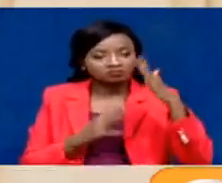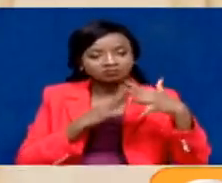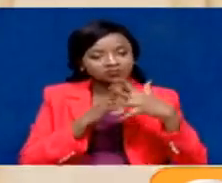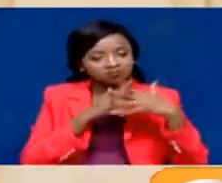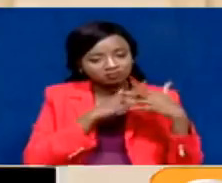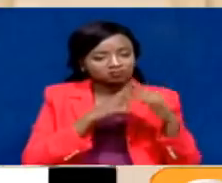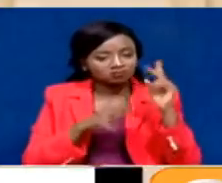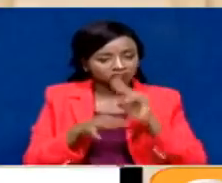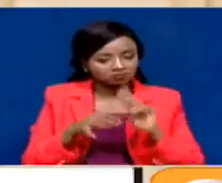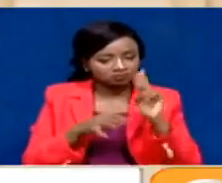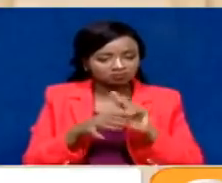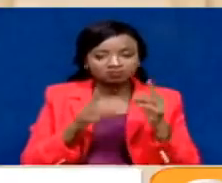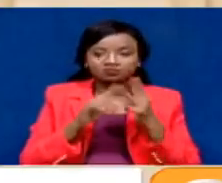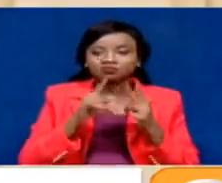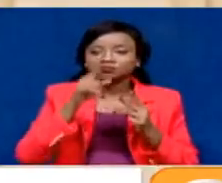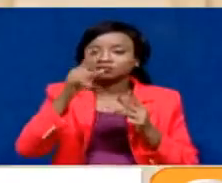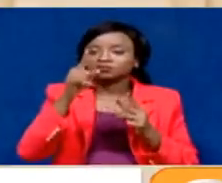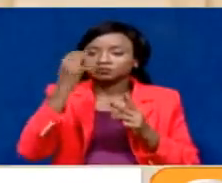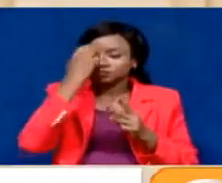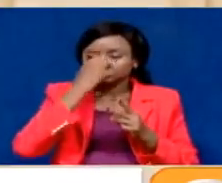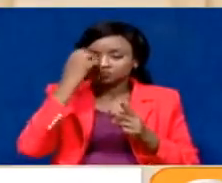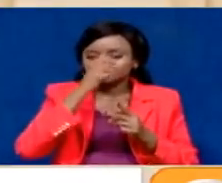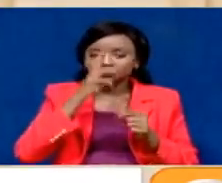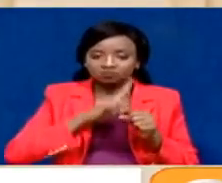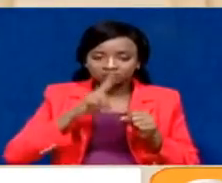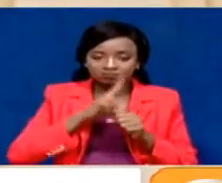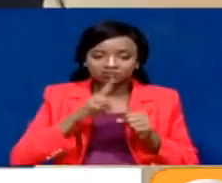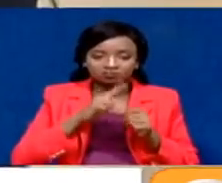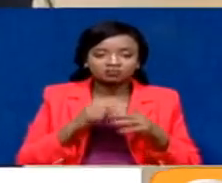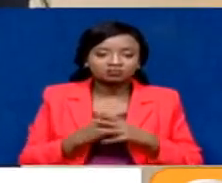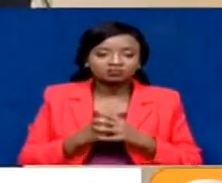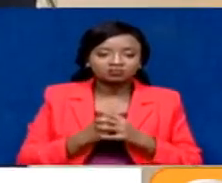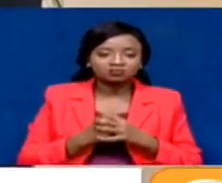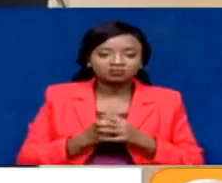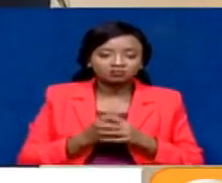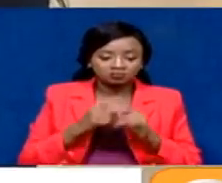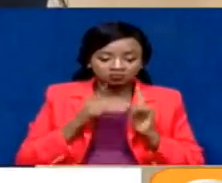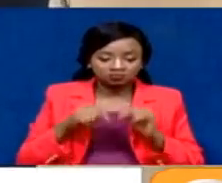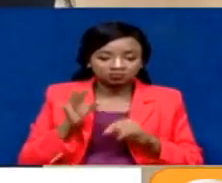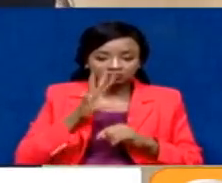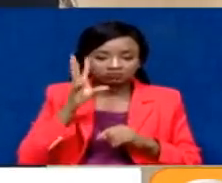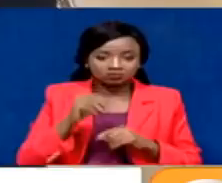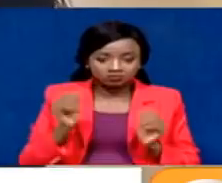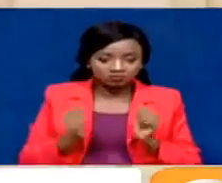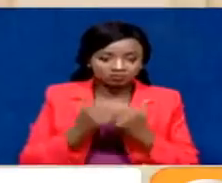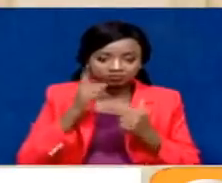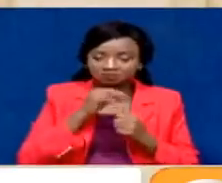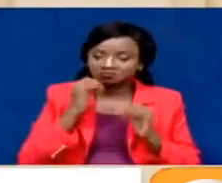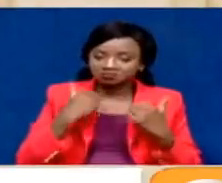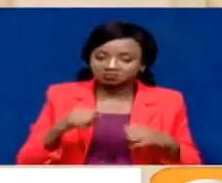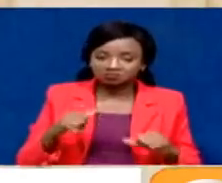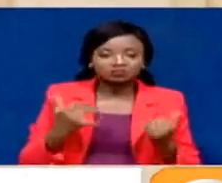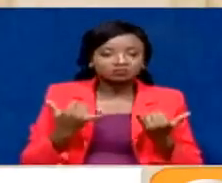and Europe as prescriptions. It's not part of a trial, but these studies haven't been done in Africa. We're bringing the trials to